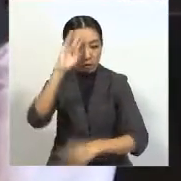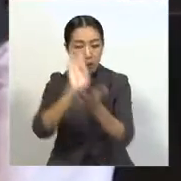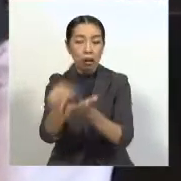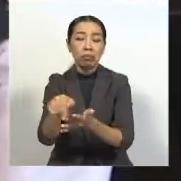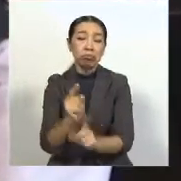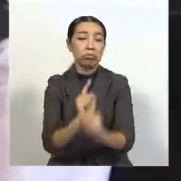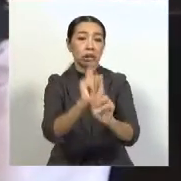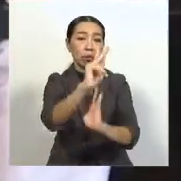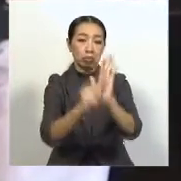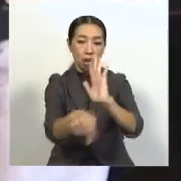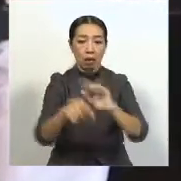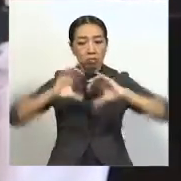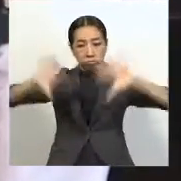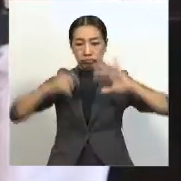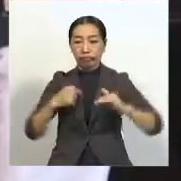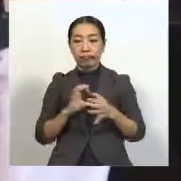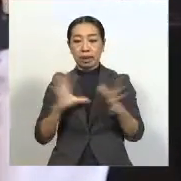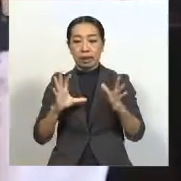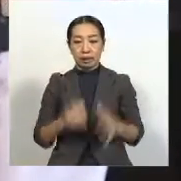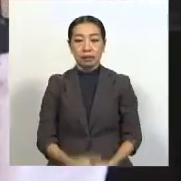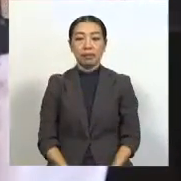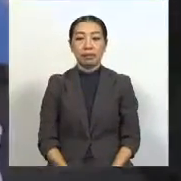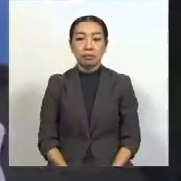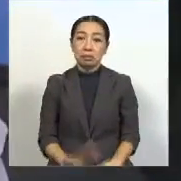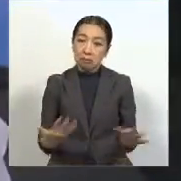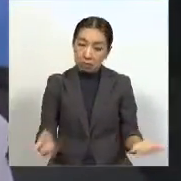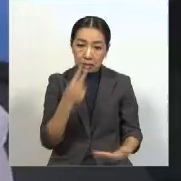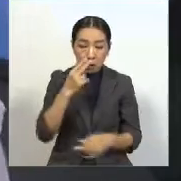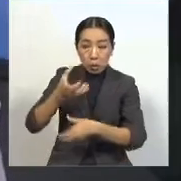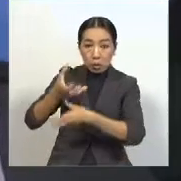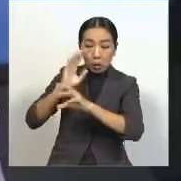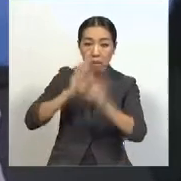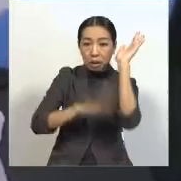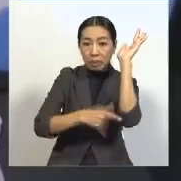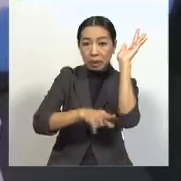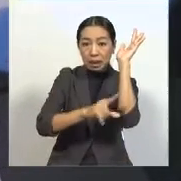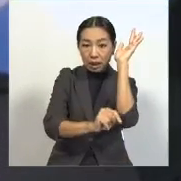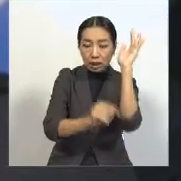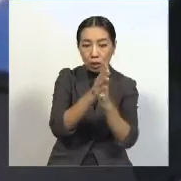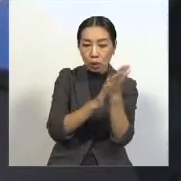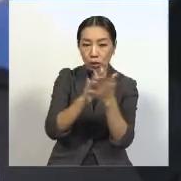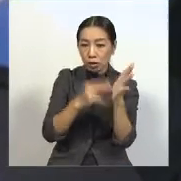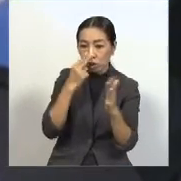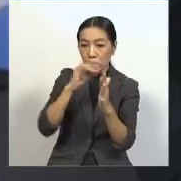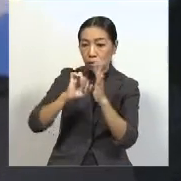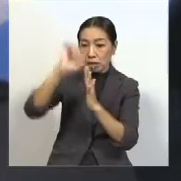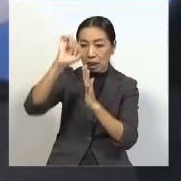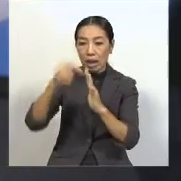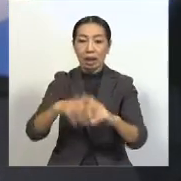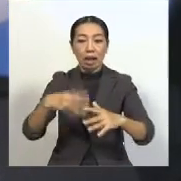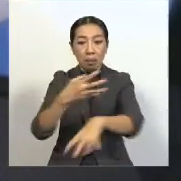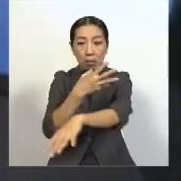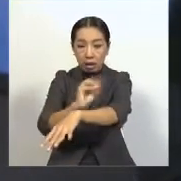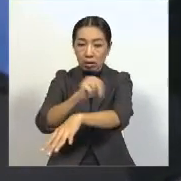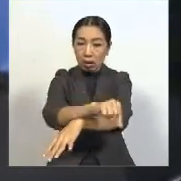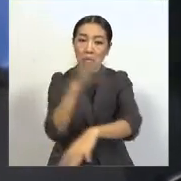หมายไม่เกี่ยวข้องกับทางรัฐบาลส่วนจะย้อนไปดูเวทีสัมมนาที่จัดขึ้นในจังหวัดเชียงใหม่แล้วก็ที่จังหวัดมหาสารคาม